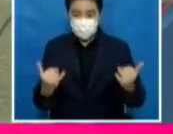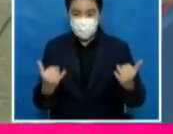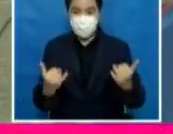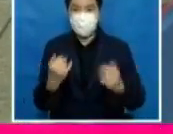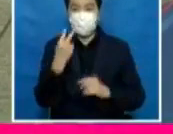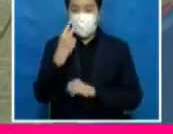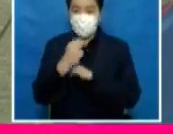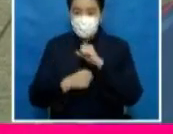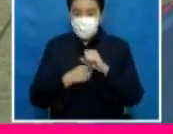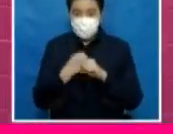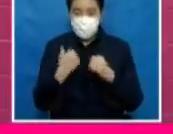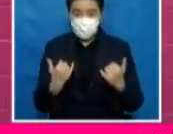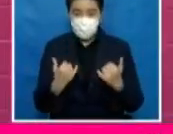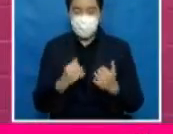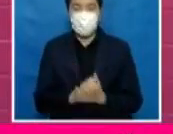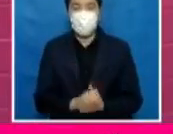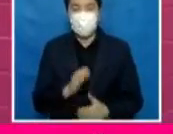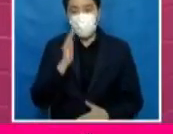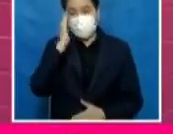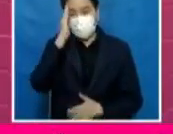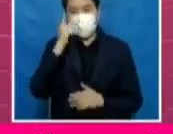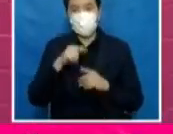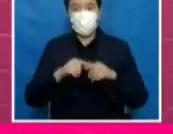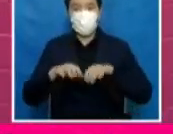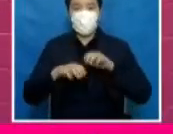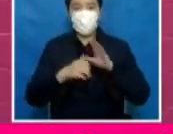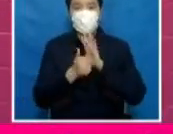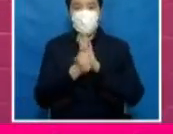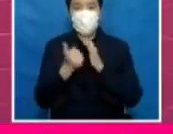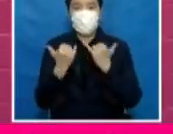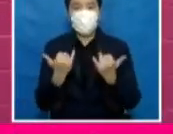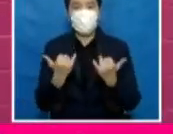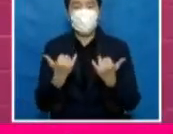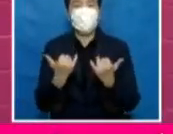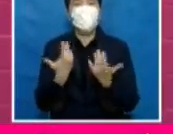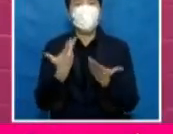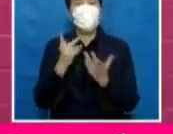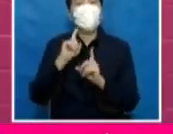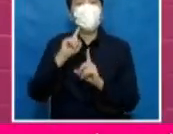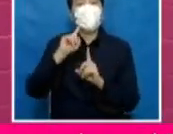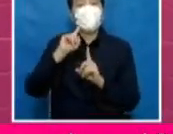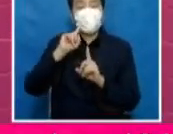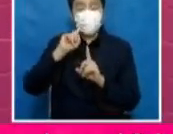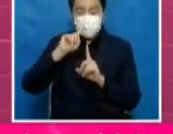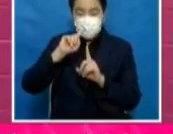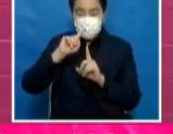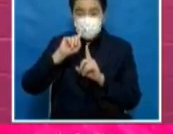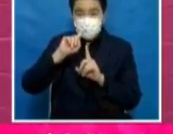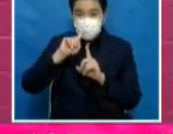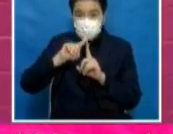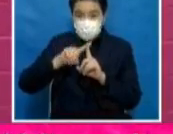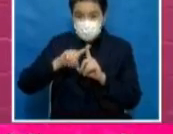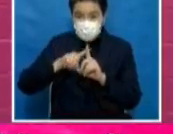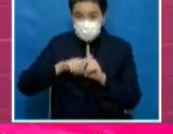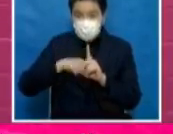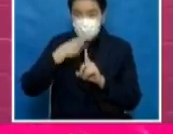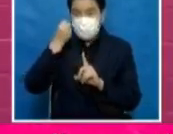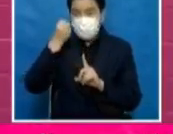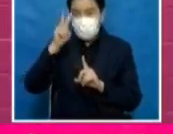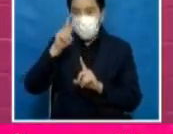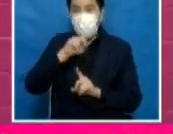2ปีในครั้งนี้ครั้งต่อไปจะดำเนินการออกรางวัลสลากออมสินพิเศษ2ปีในวันศุกร์ที่30ธันวา